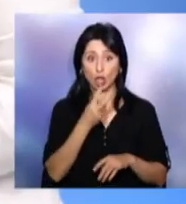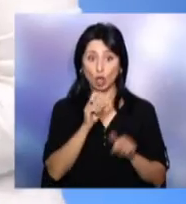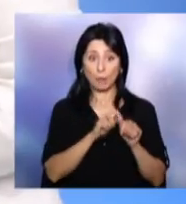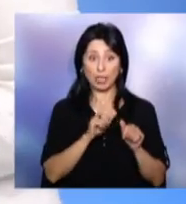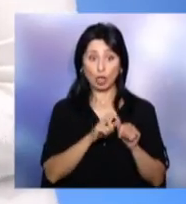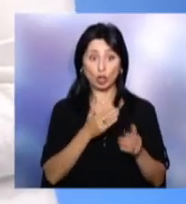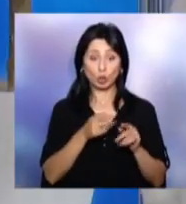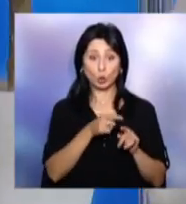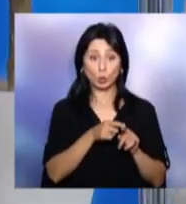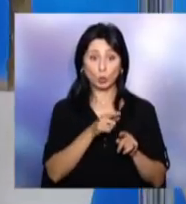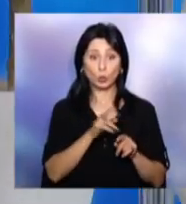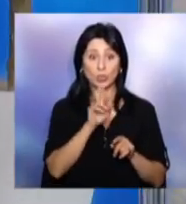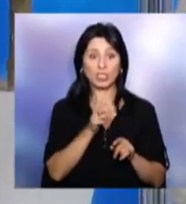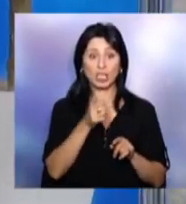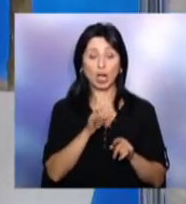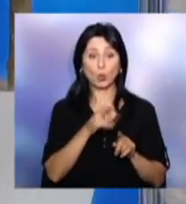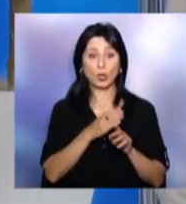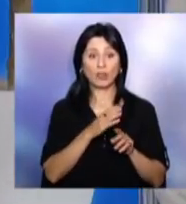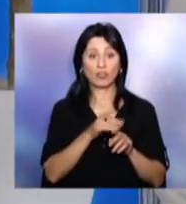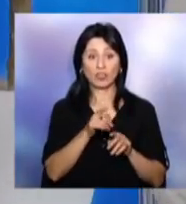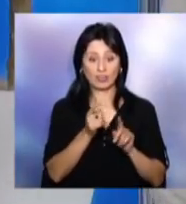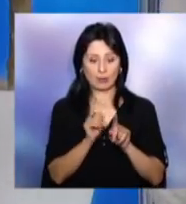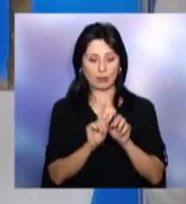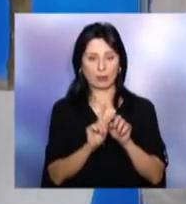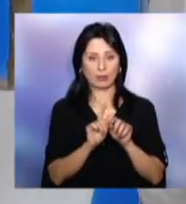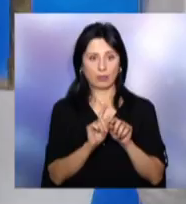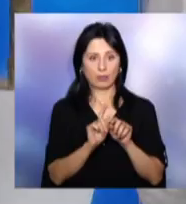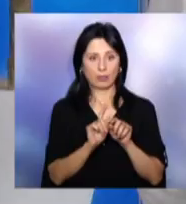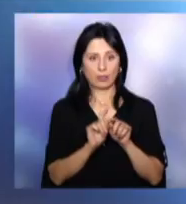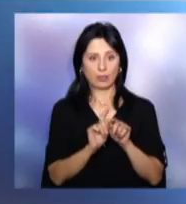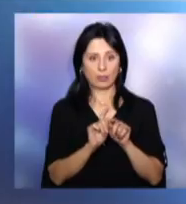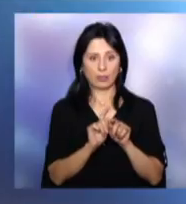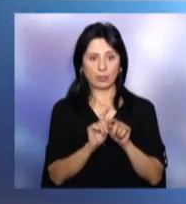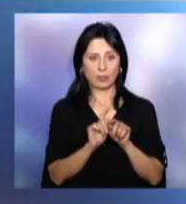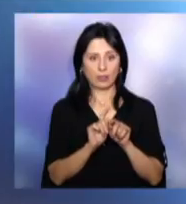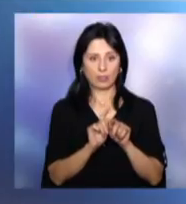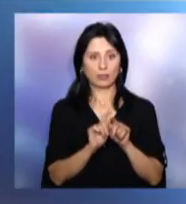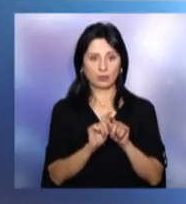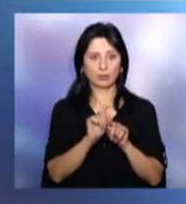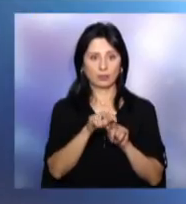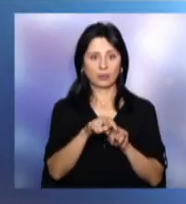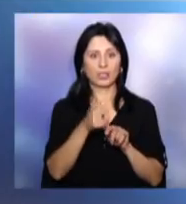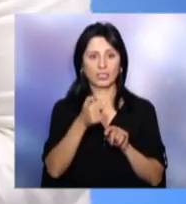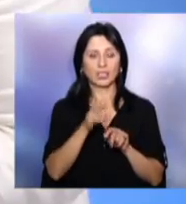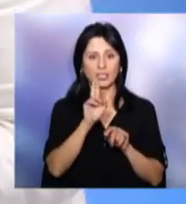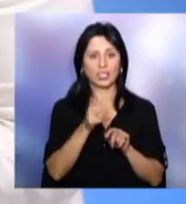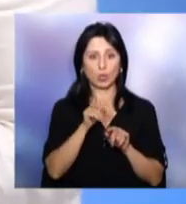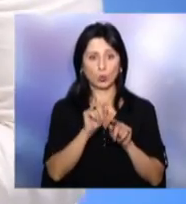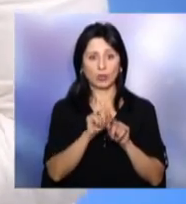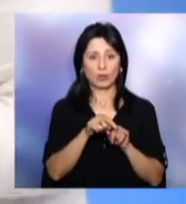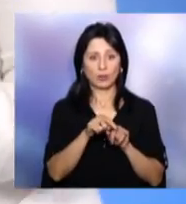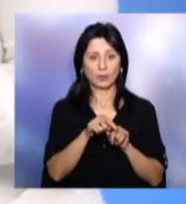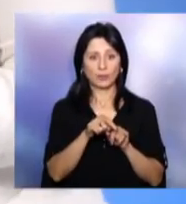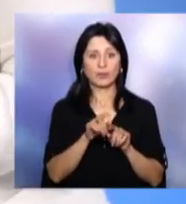გოჯა ნაწლავზე თუ არის კუჭის წყლული, როგორც წესი გასავლიდან 12 გოჯა ნაწლავზე თუ არის წყლული და თუ არის წყლული, თუ არის წყლული უკაცრავად,